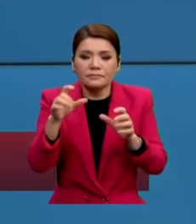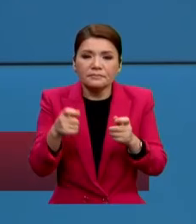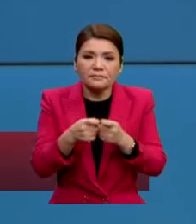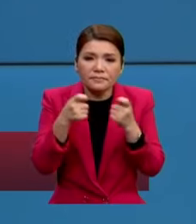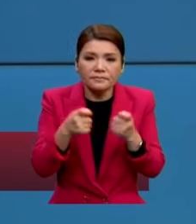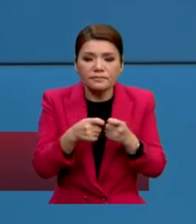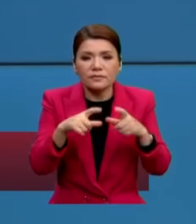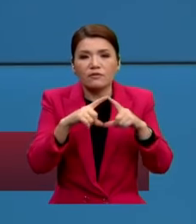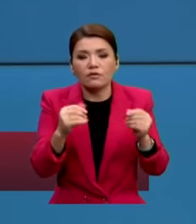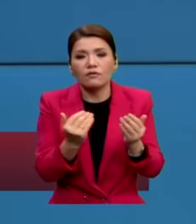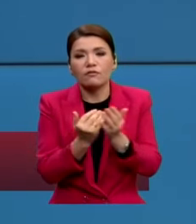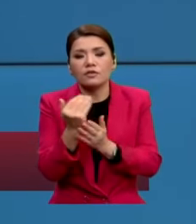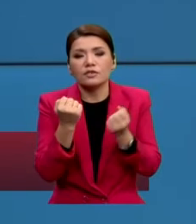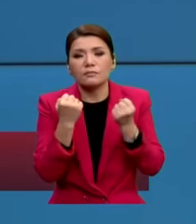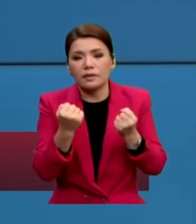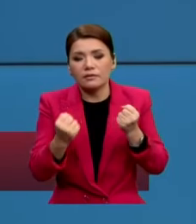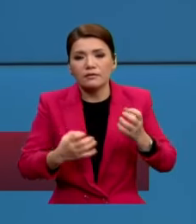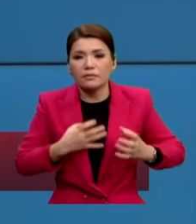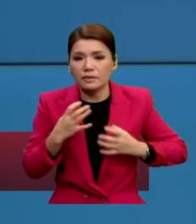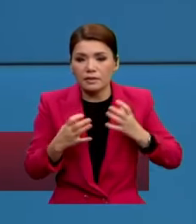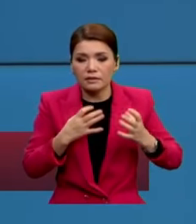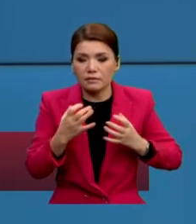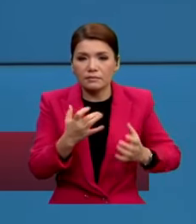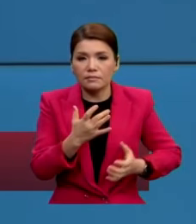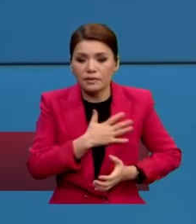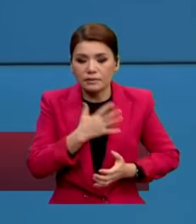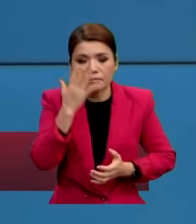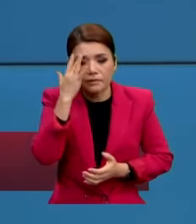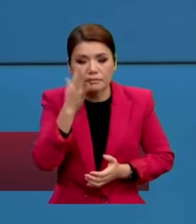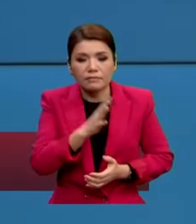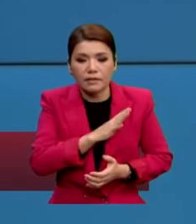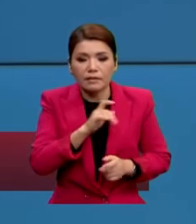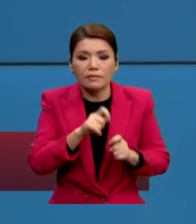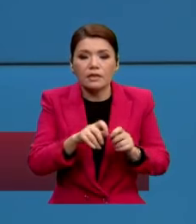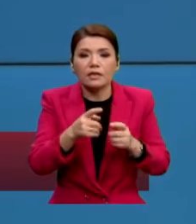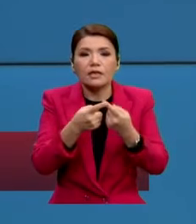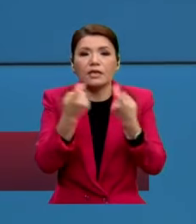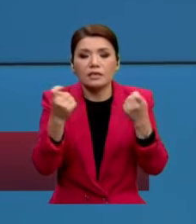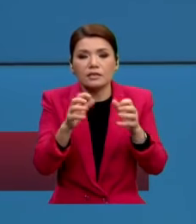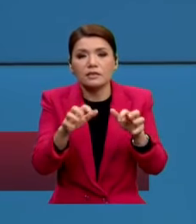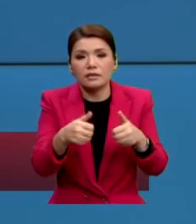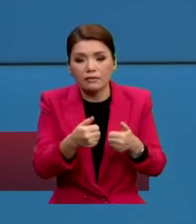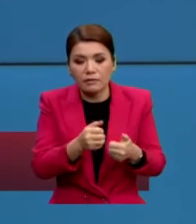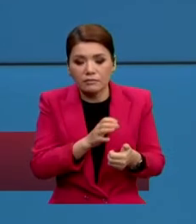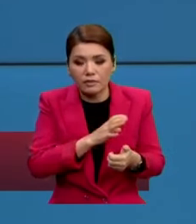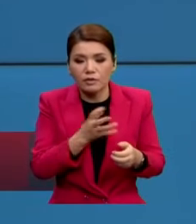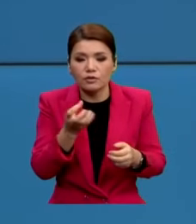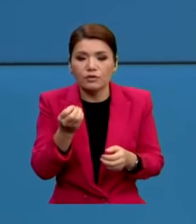приватизации школы высшего спортивного мастерства. Следующий эпизод – это рейдерский захват гостиницы и